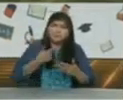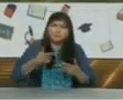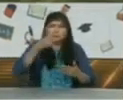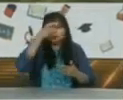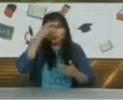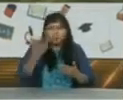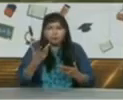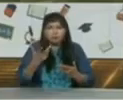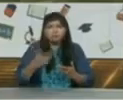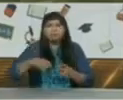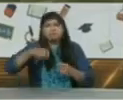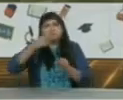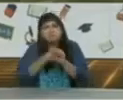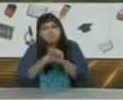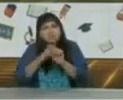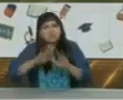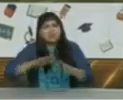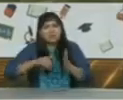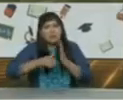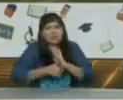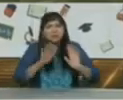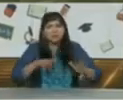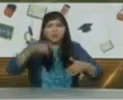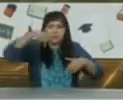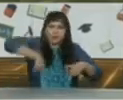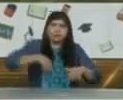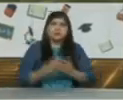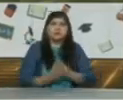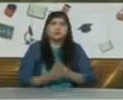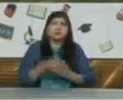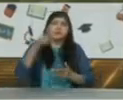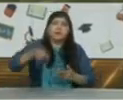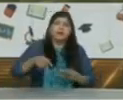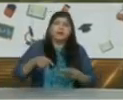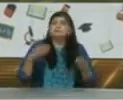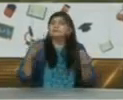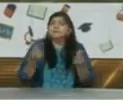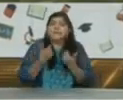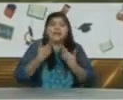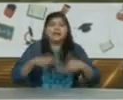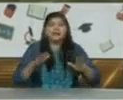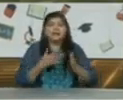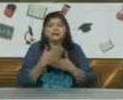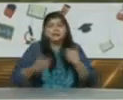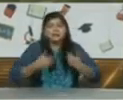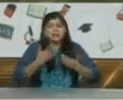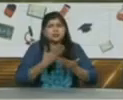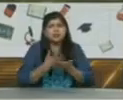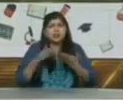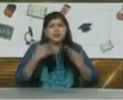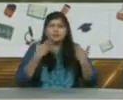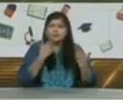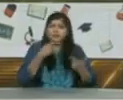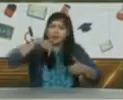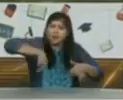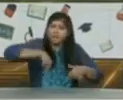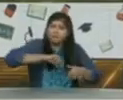बहुत कठिन लगती थी और आज आप उसको बड़ी सहजता से कर पा रहे हैं?